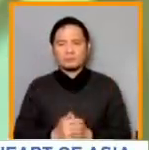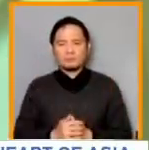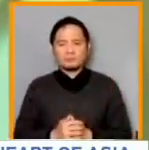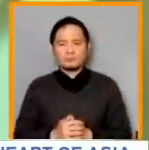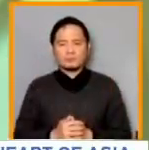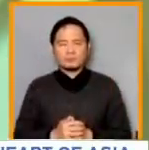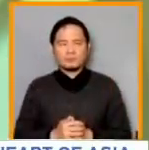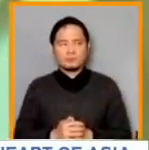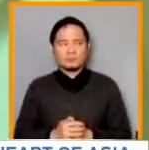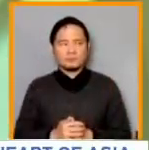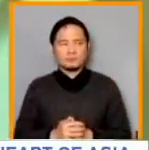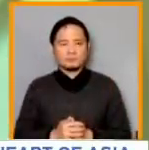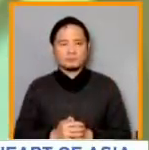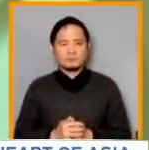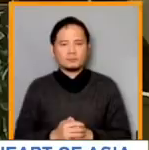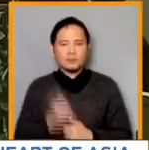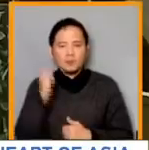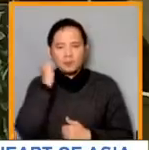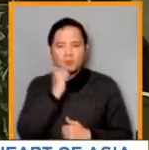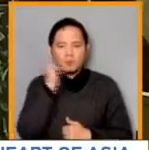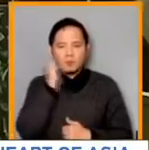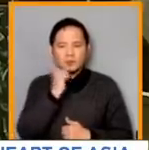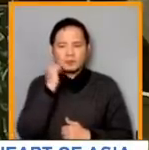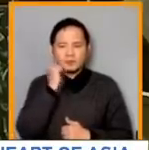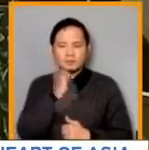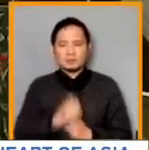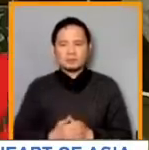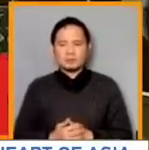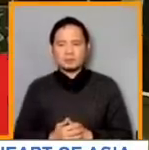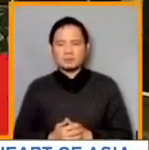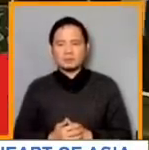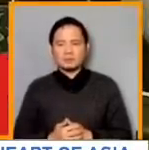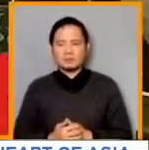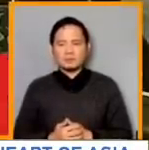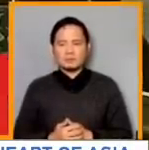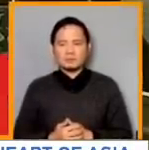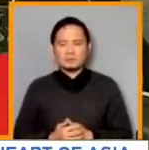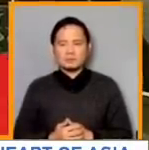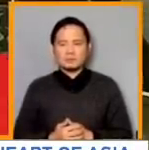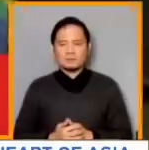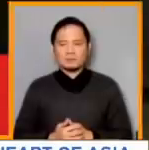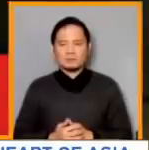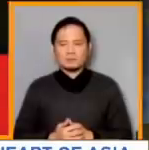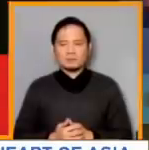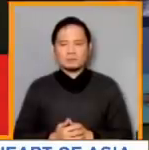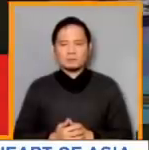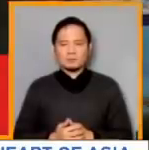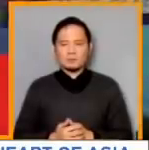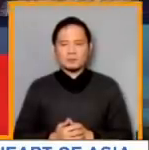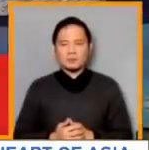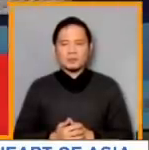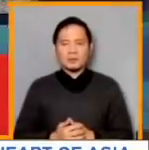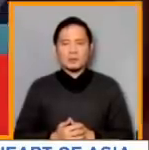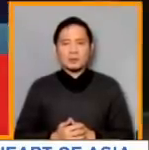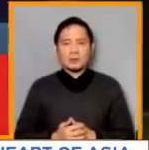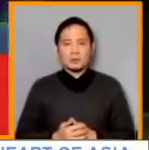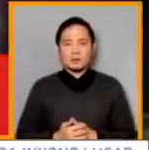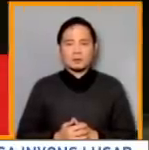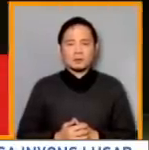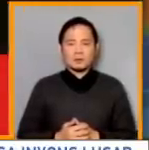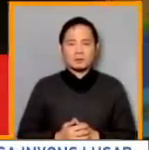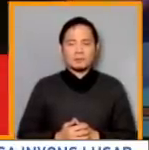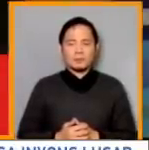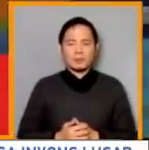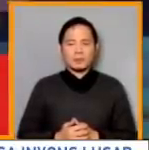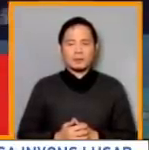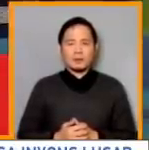at all times. Kaya inilunsad ng DepEd, DOH at USAID ang Bida Kid campaign.